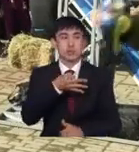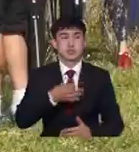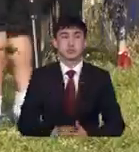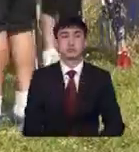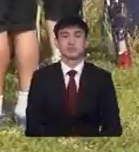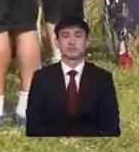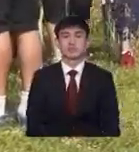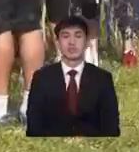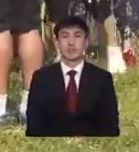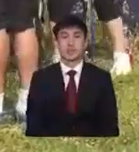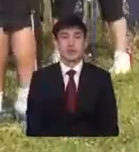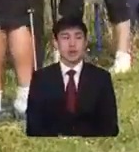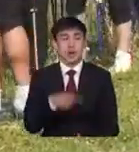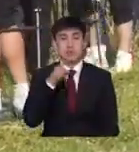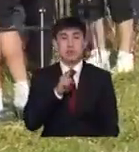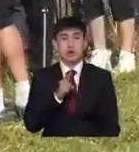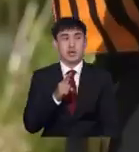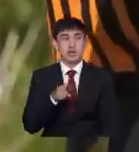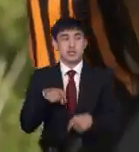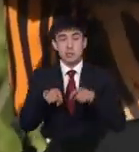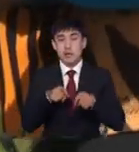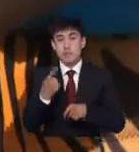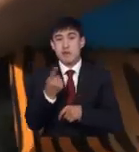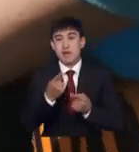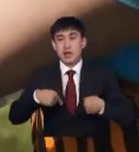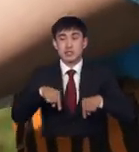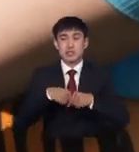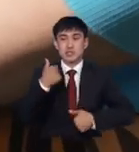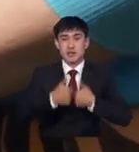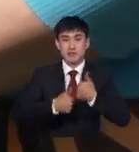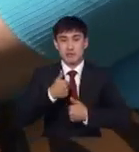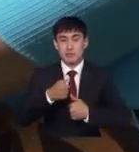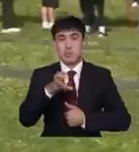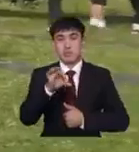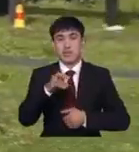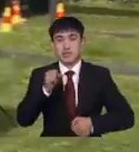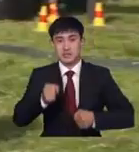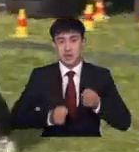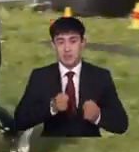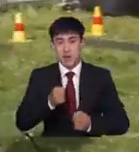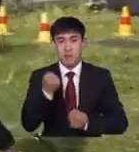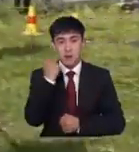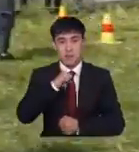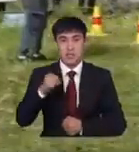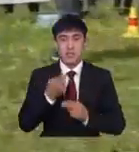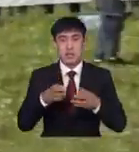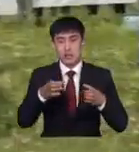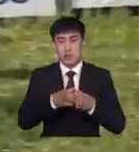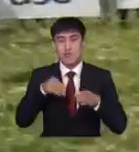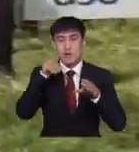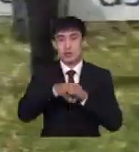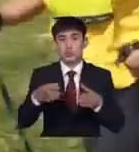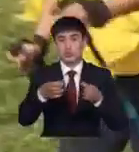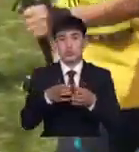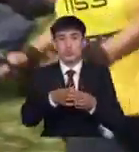области. Стоит также отметить, что в рамках забега впервые организовано соревнование по скандинавской ходьбе, а победители этой категории войдут в